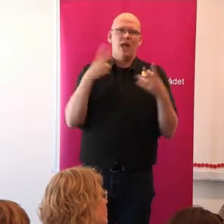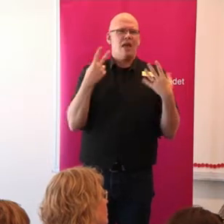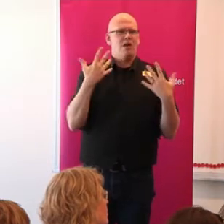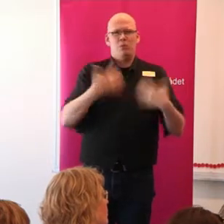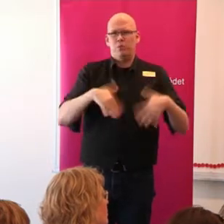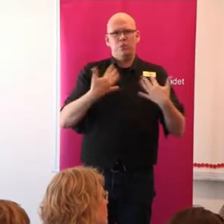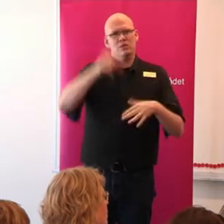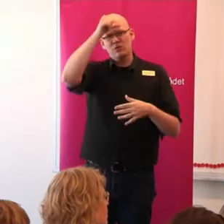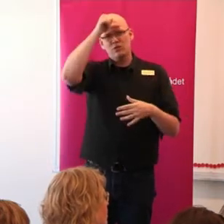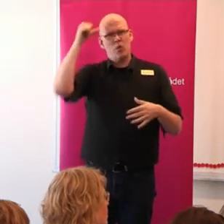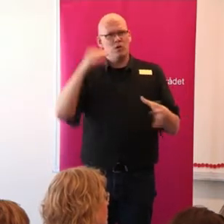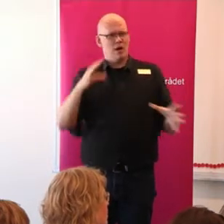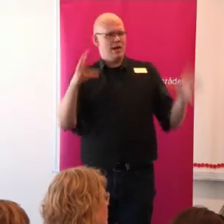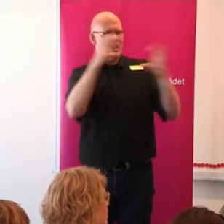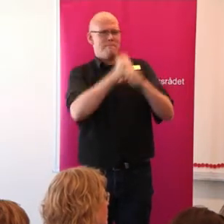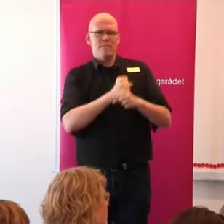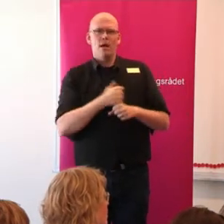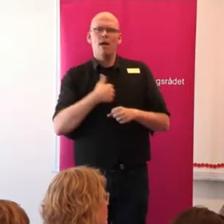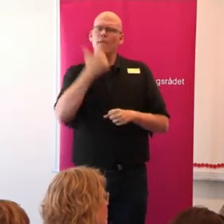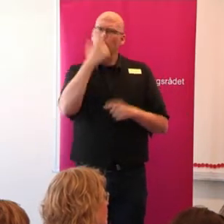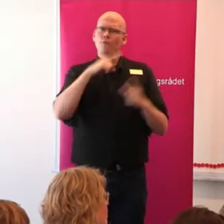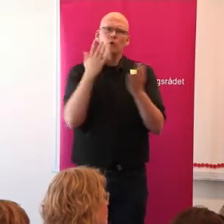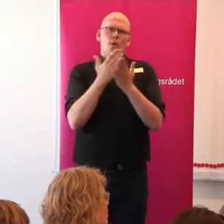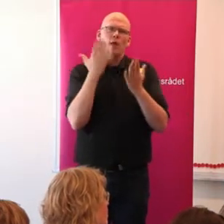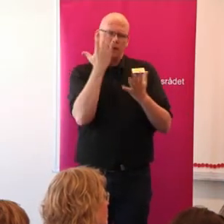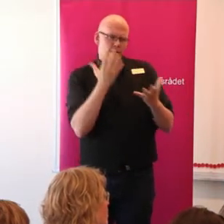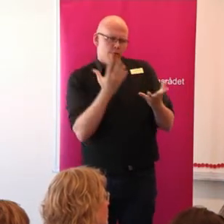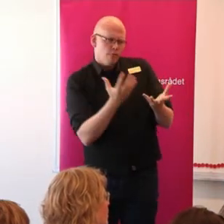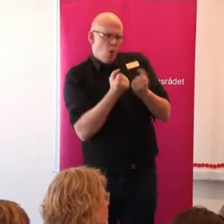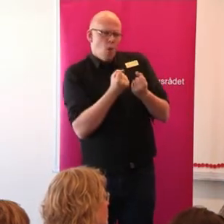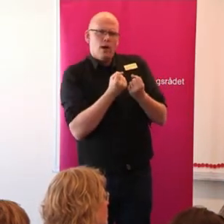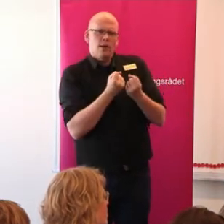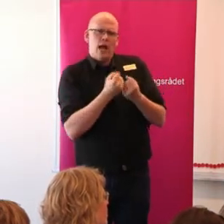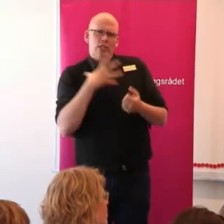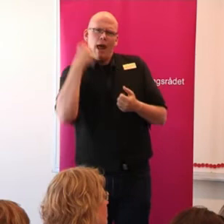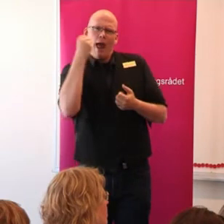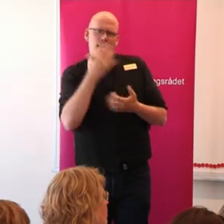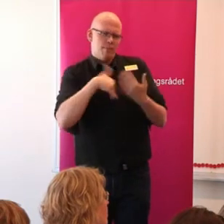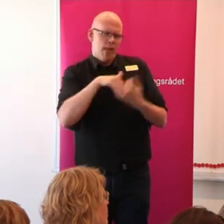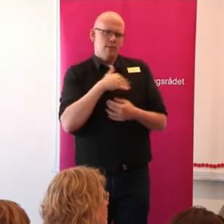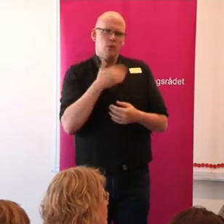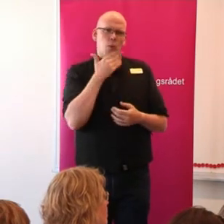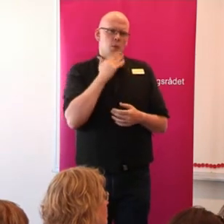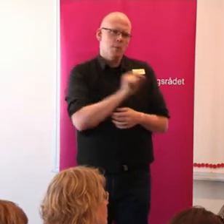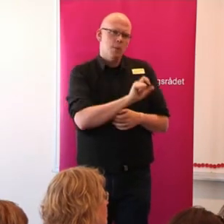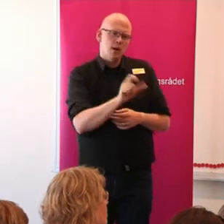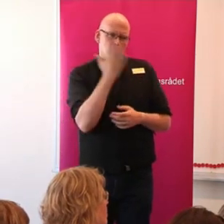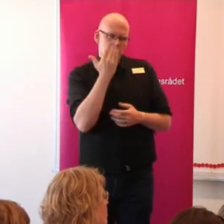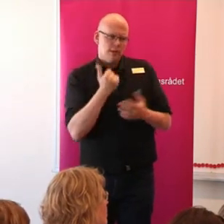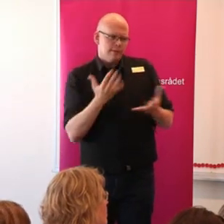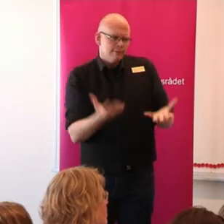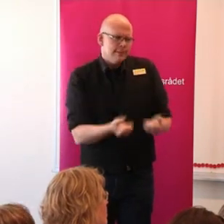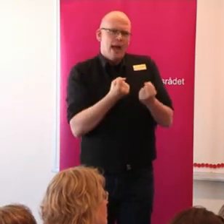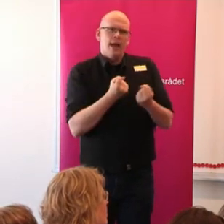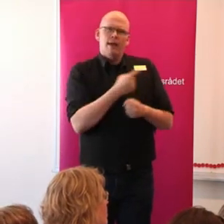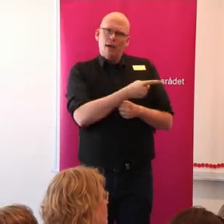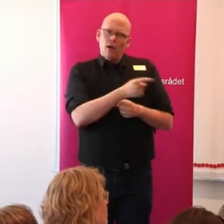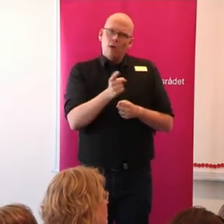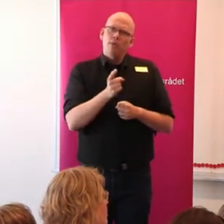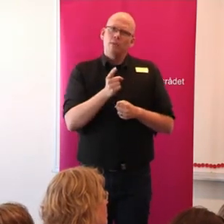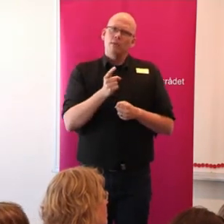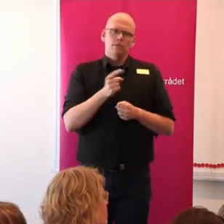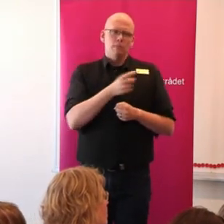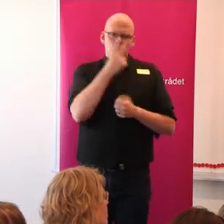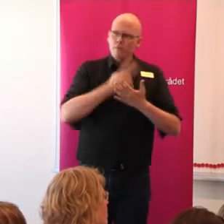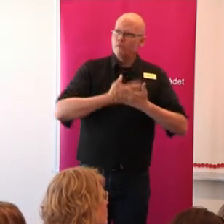Och då tror jag folkhögskolorna kan fånga själen hos de här individerna och ge dem liksom på något sätt en stärkande kick i att så